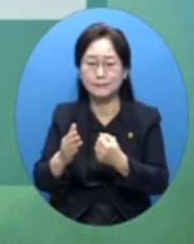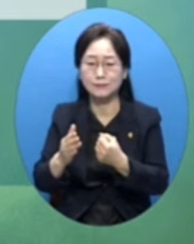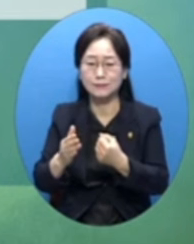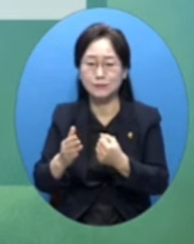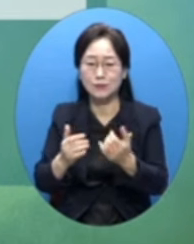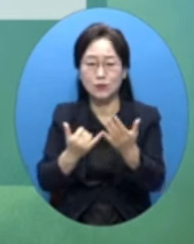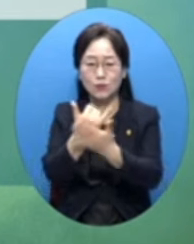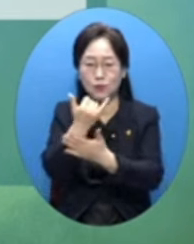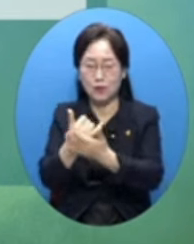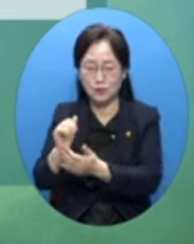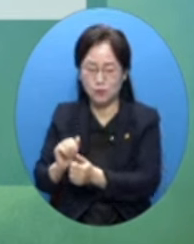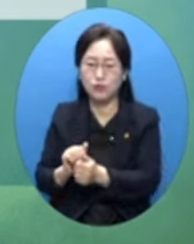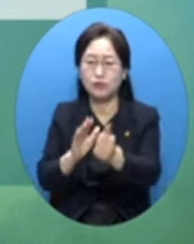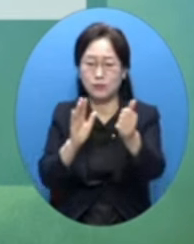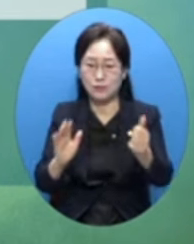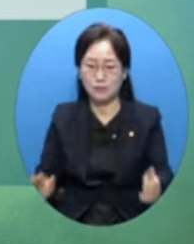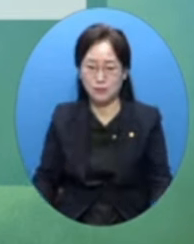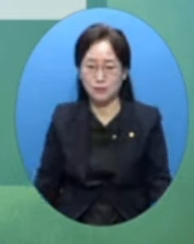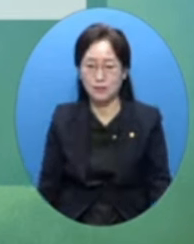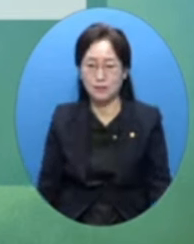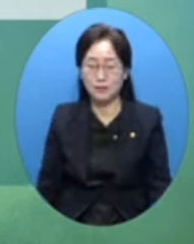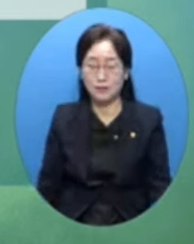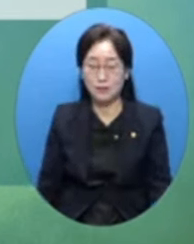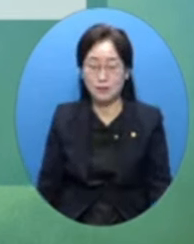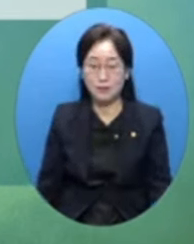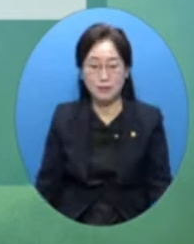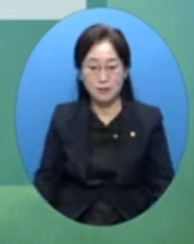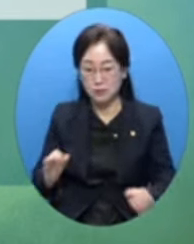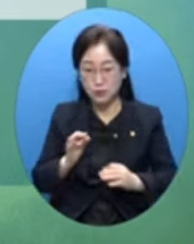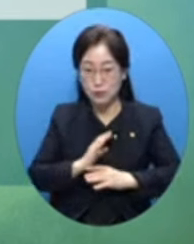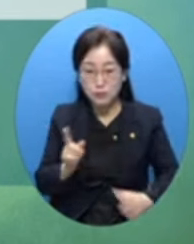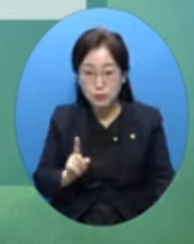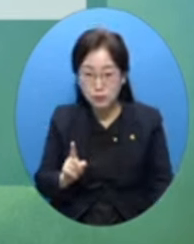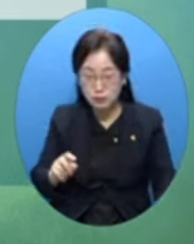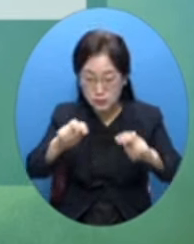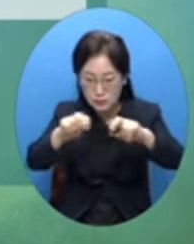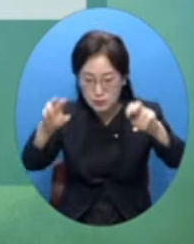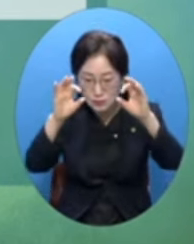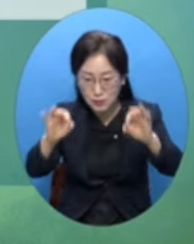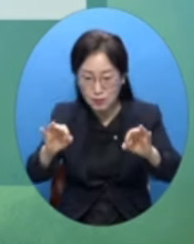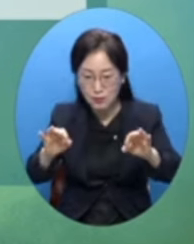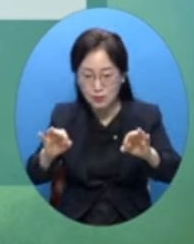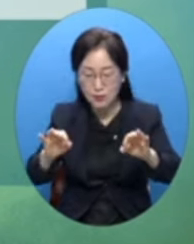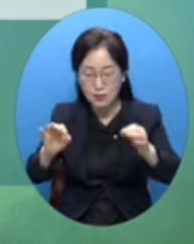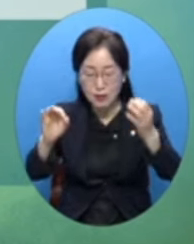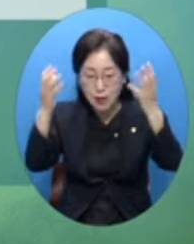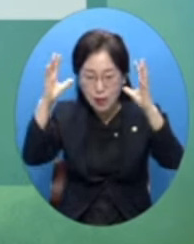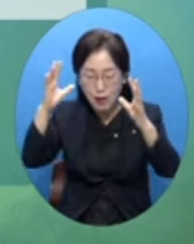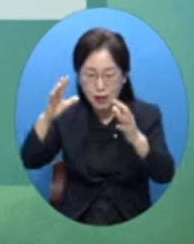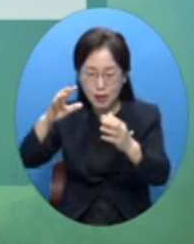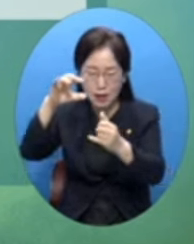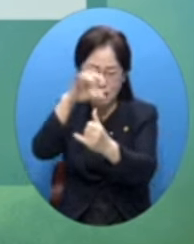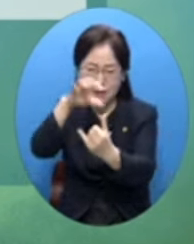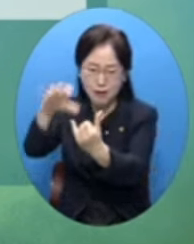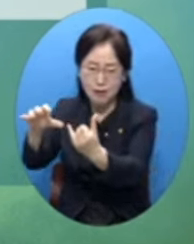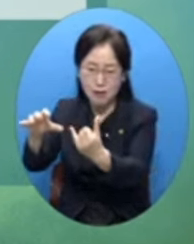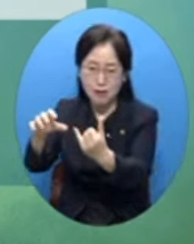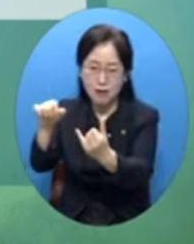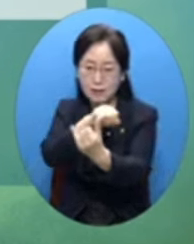이런 시설로 보냅니다 그런데 놀랍게도 이 보호시설 아동학대 사례가 1년에 약 2만 8천 건 정도 보고가